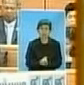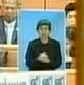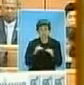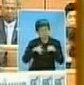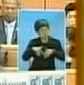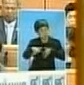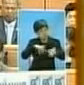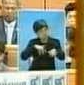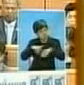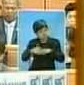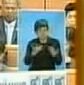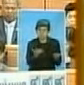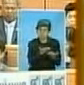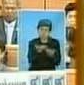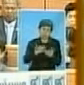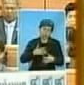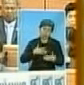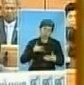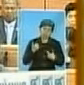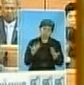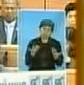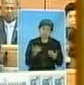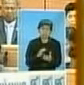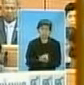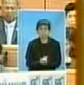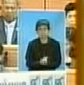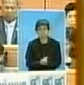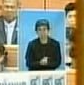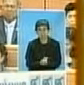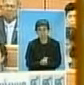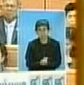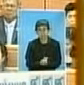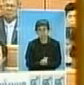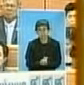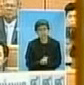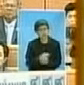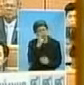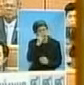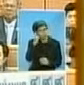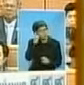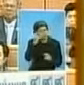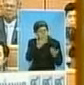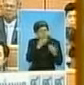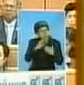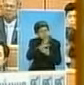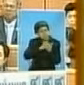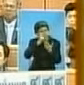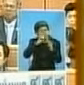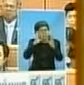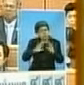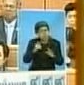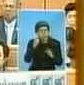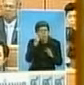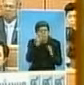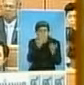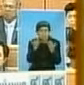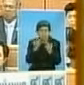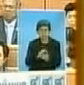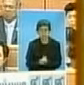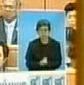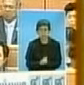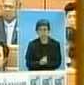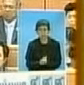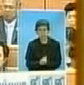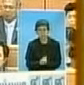เป็นเอ่อเป็นนักการเมืองต่างจังหวัดที่ยังรวมตัวกันเป็นแผงไม่ได้ใช่มั้ยฮะแล้วก็เป็น